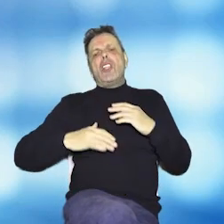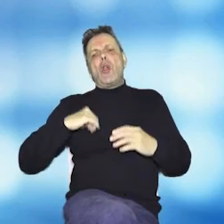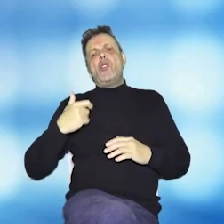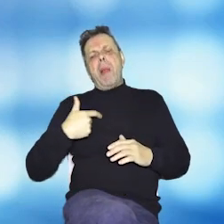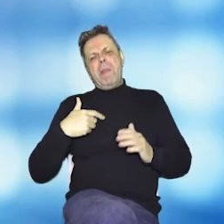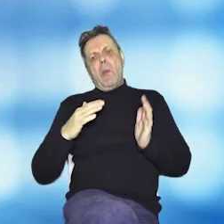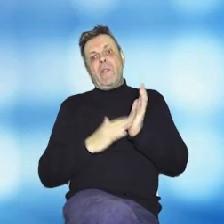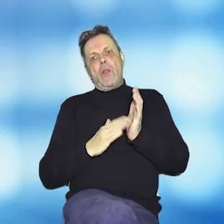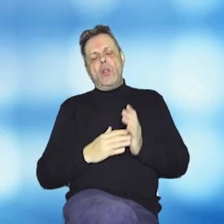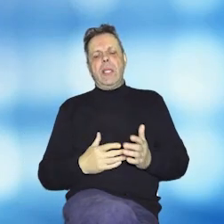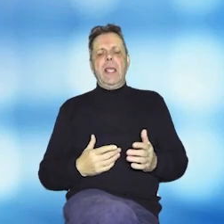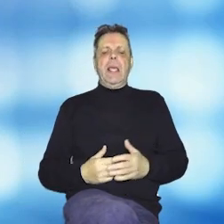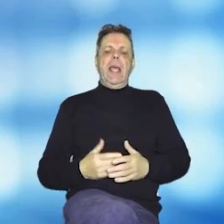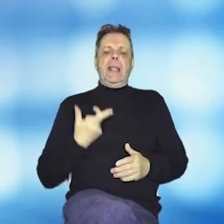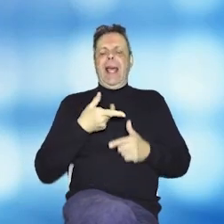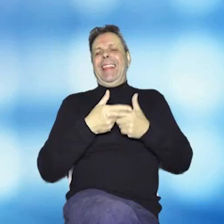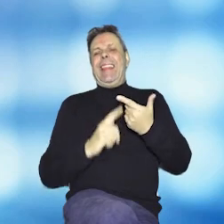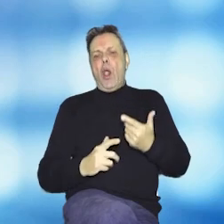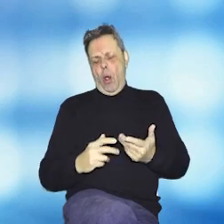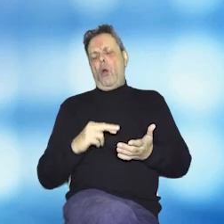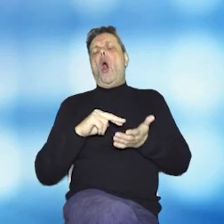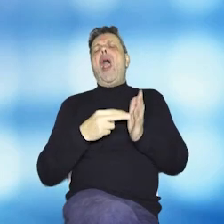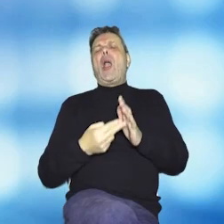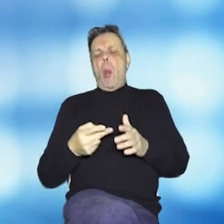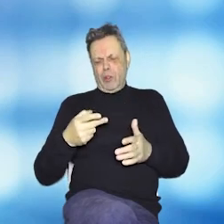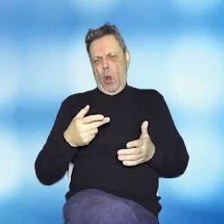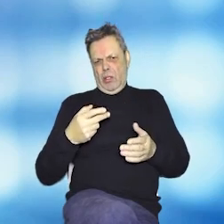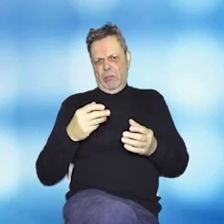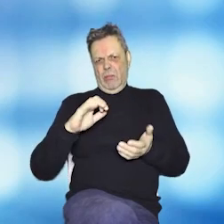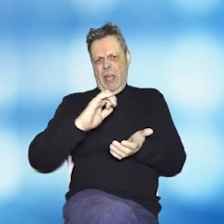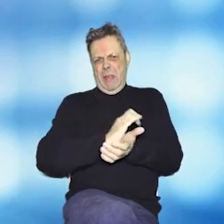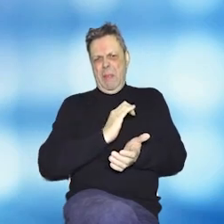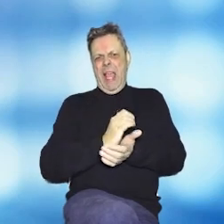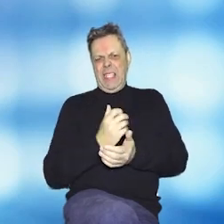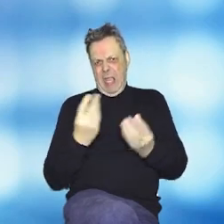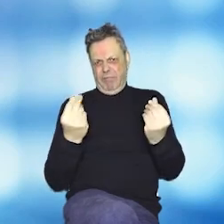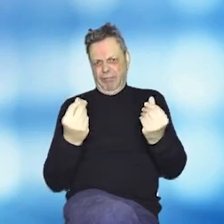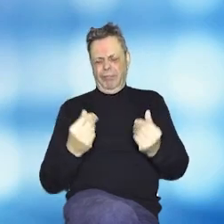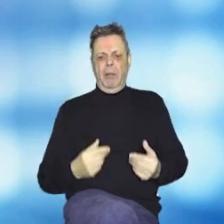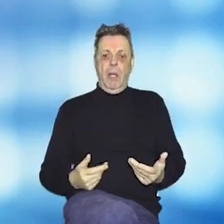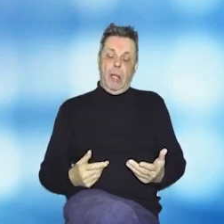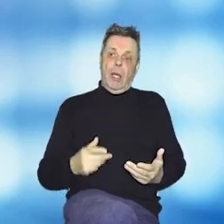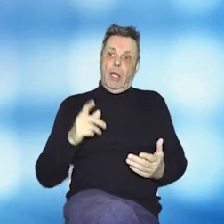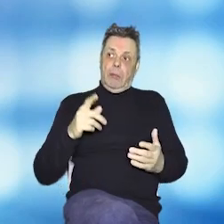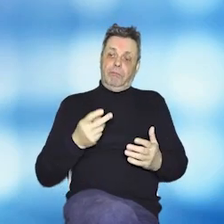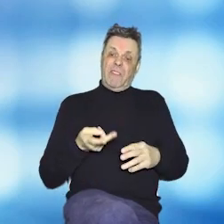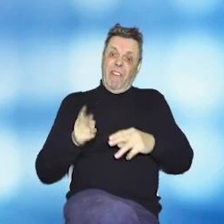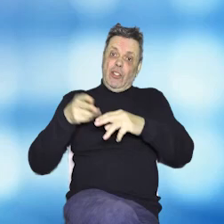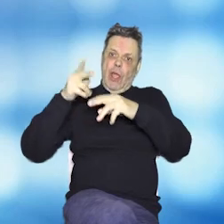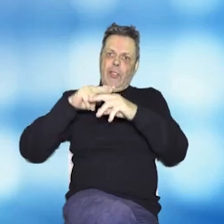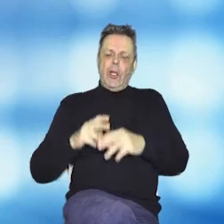godina svjedoci smo da dio oko ekonomskog nasilja poprima određene